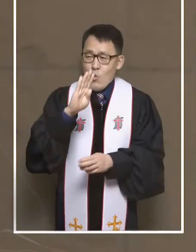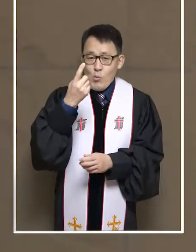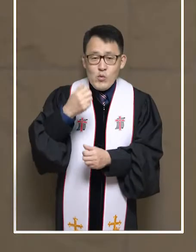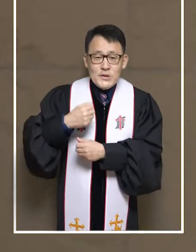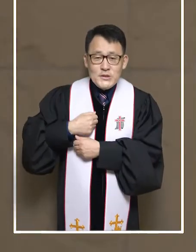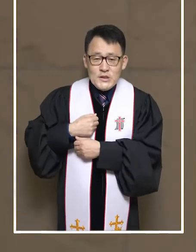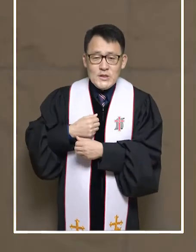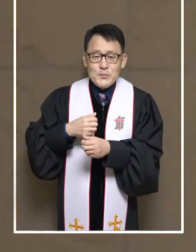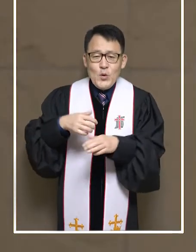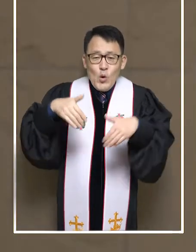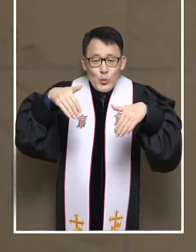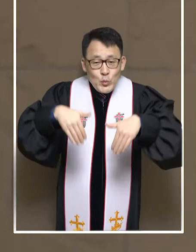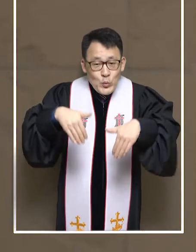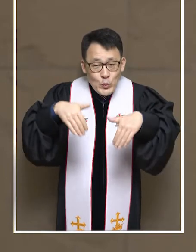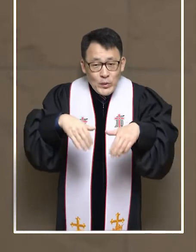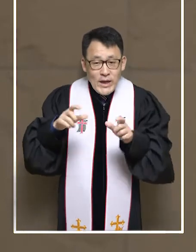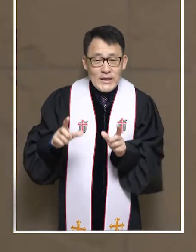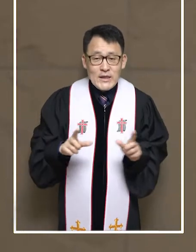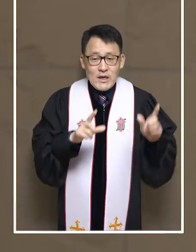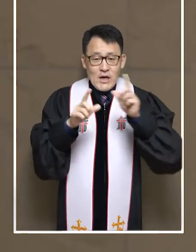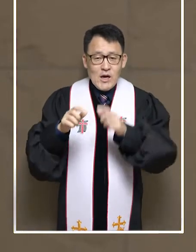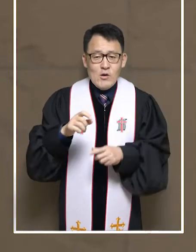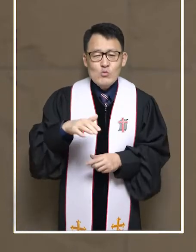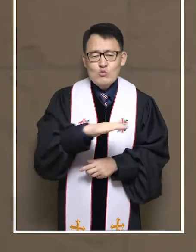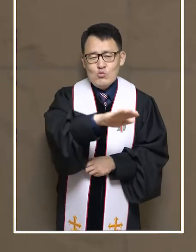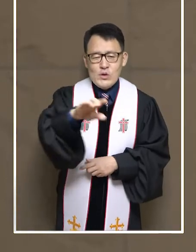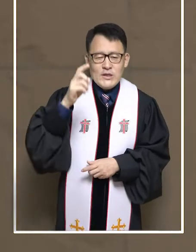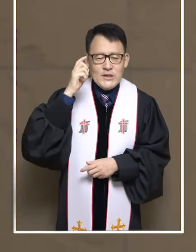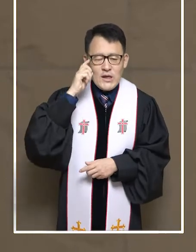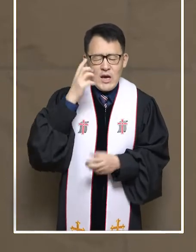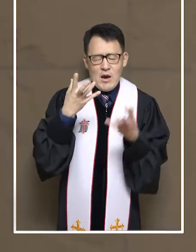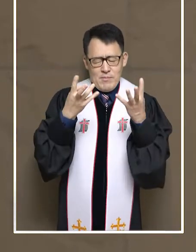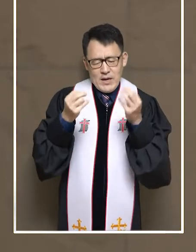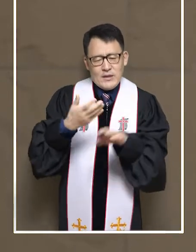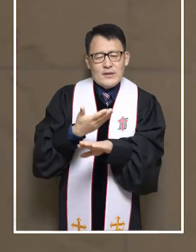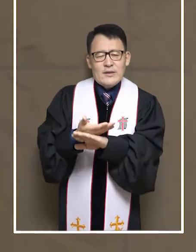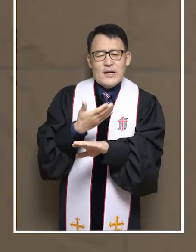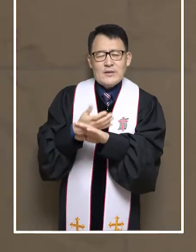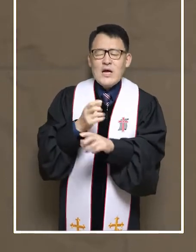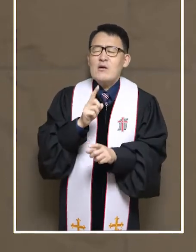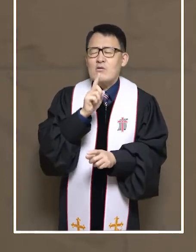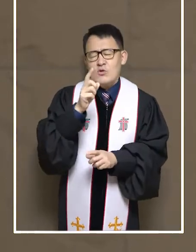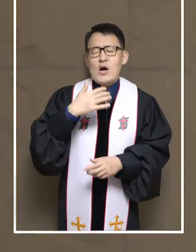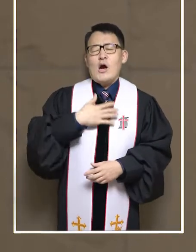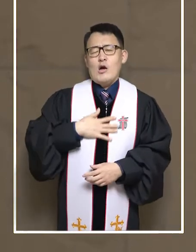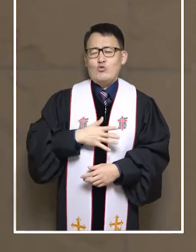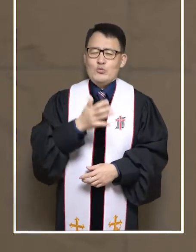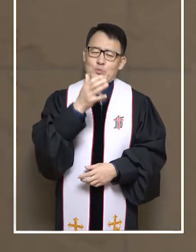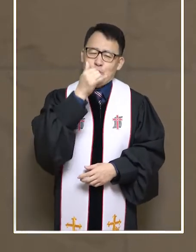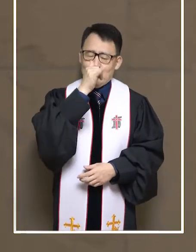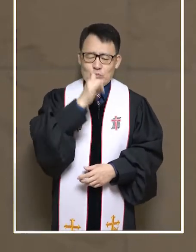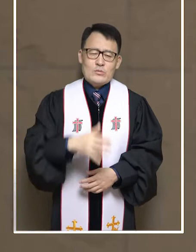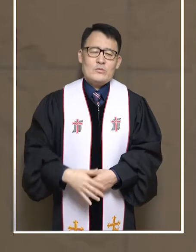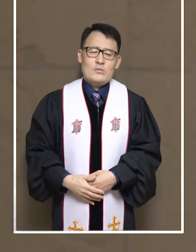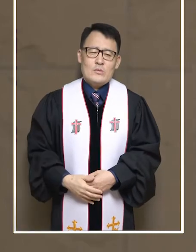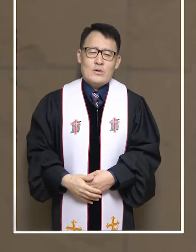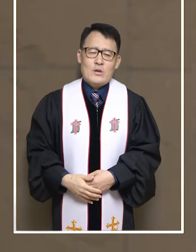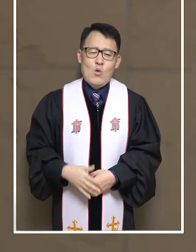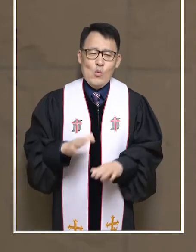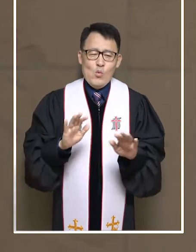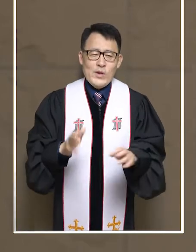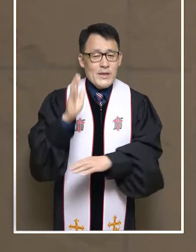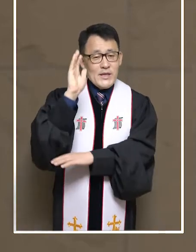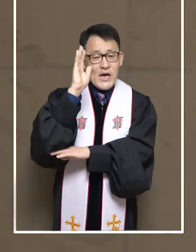여러분, 그래서 요셉의 그 보디발의 집에서의 노예살이가 우리 생각하고는 많이 달랐다는 걸 알 수 있어요.